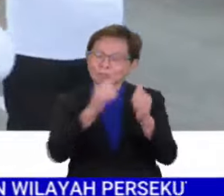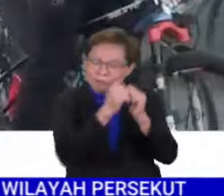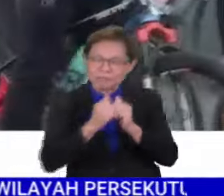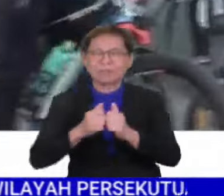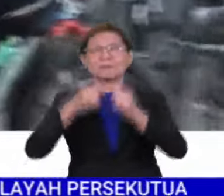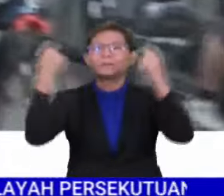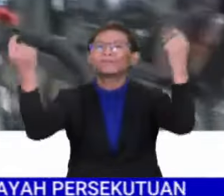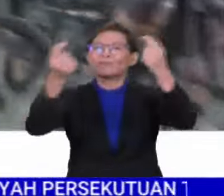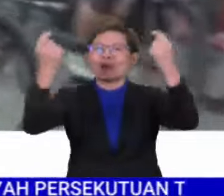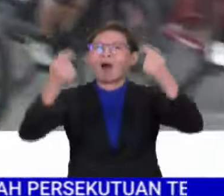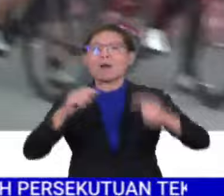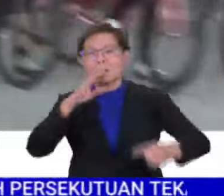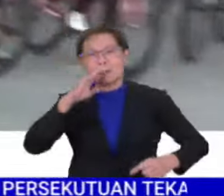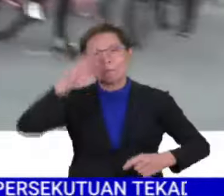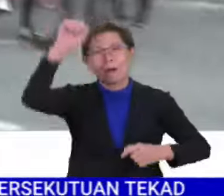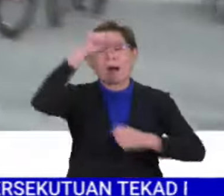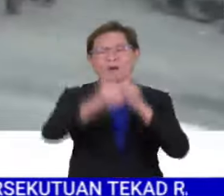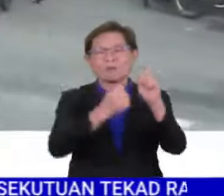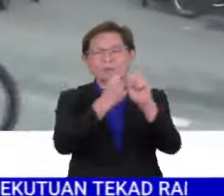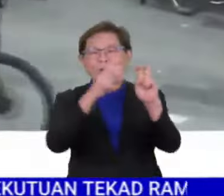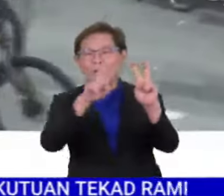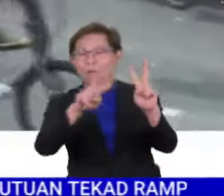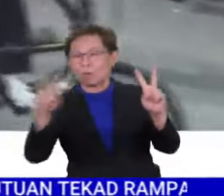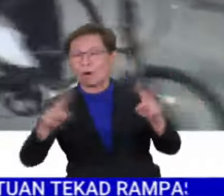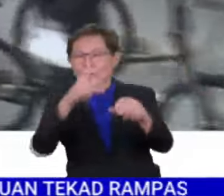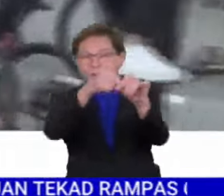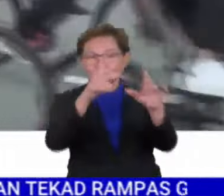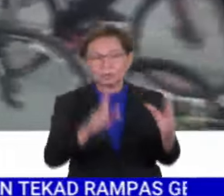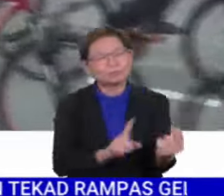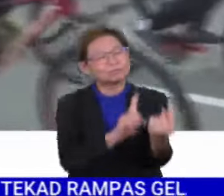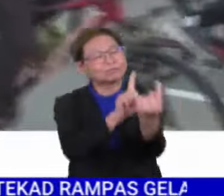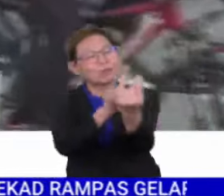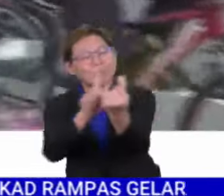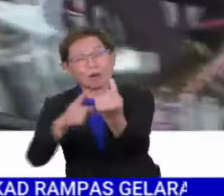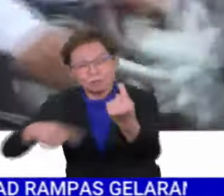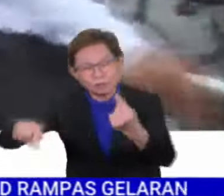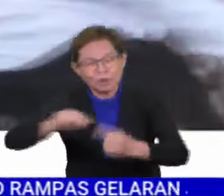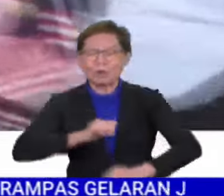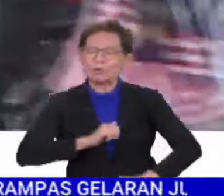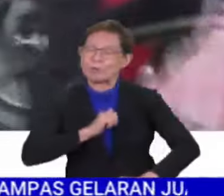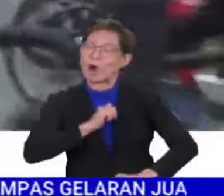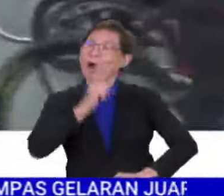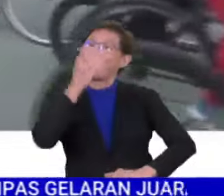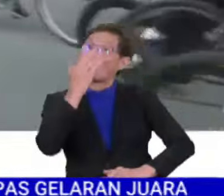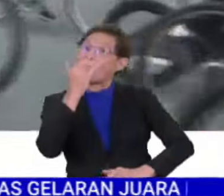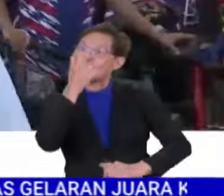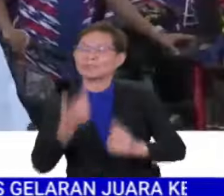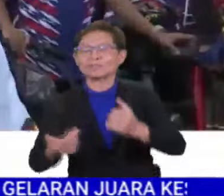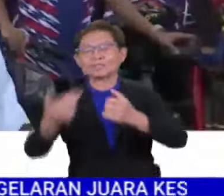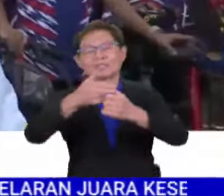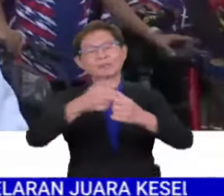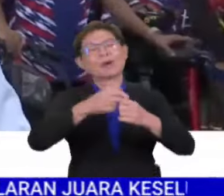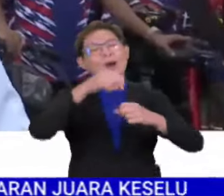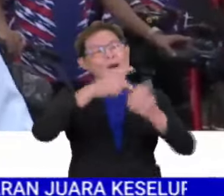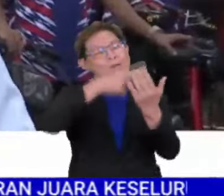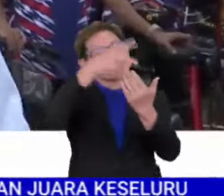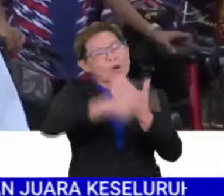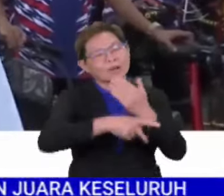Kebangsaan 2022. Peserta ditemui menzahirkan rasa bangga kerana terlibat dalam program tersebut.